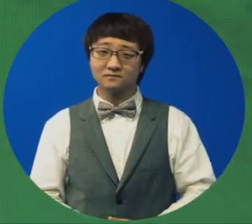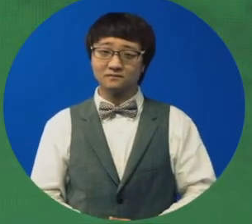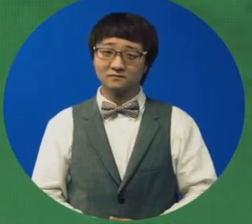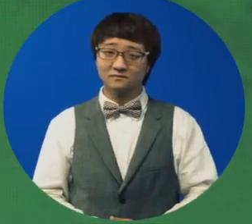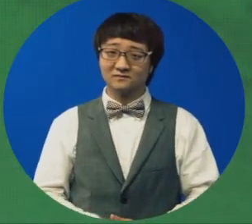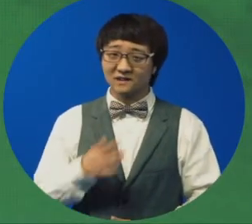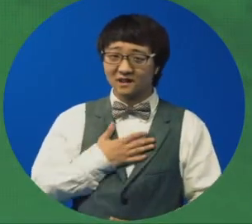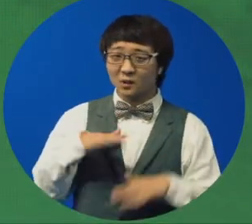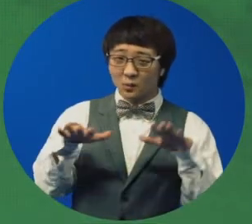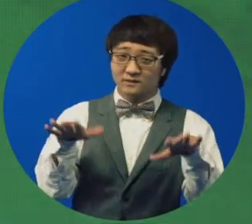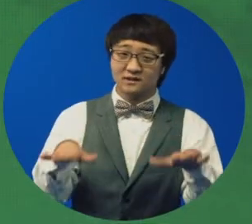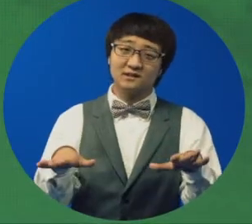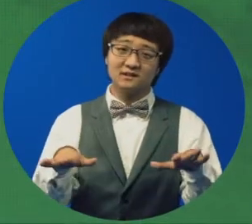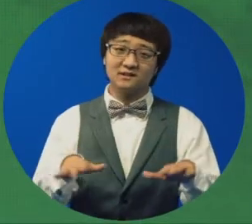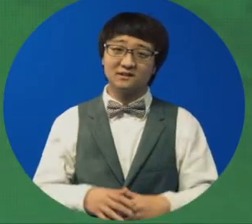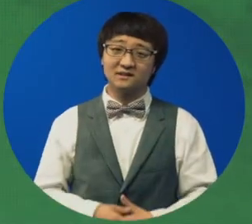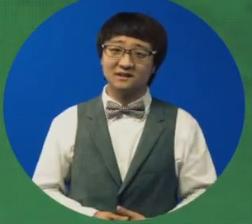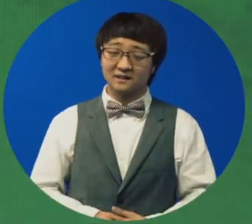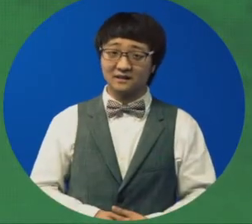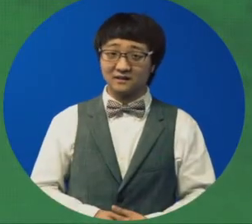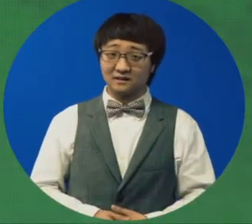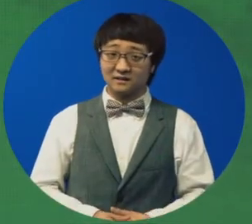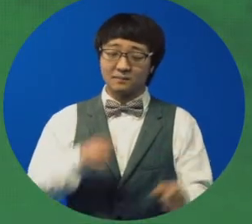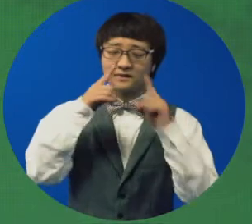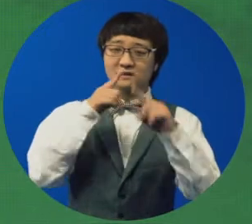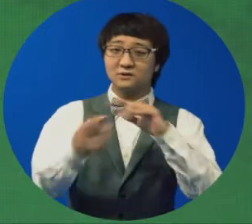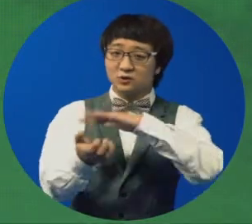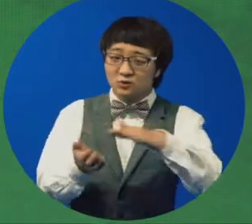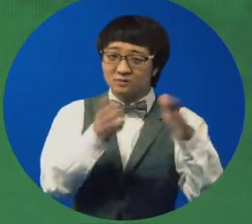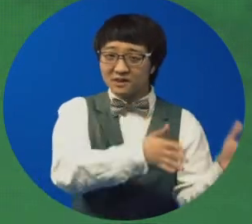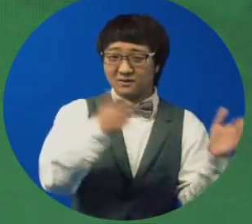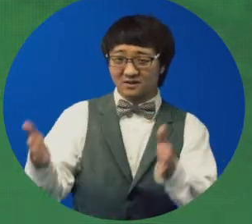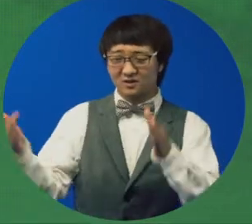제가 오늘 말씀을 준비하면서